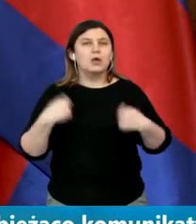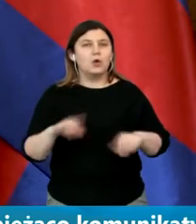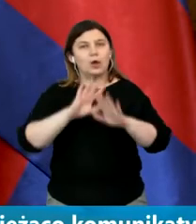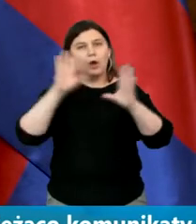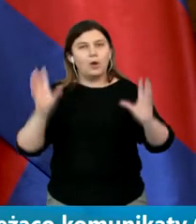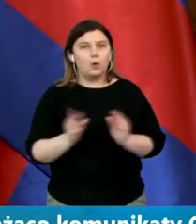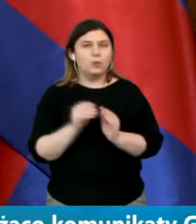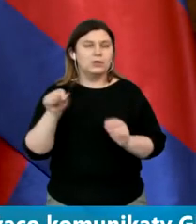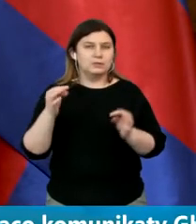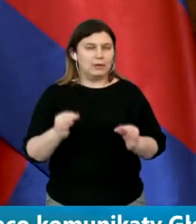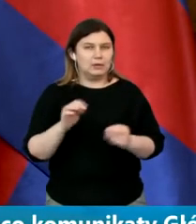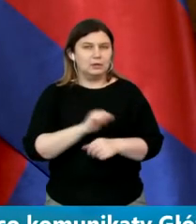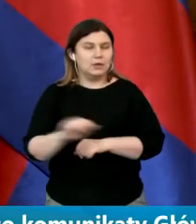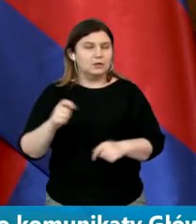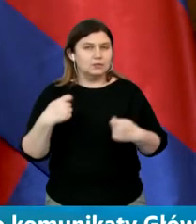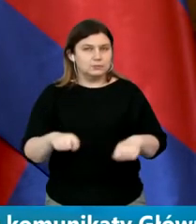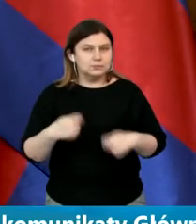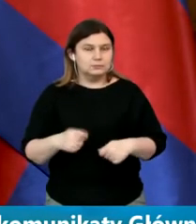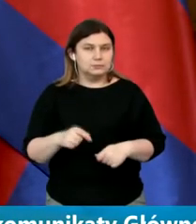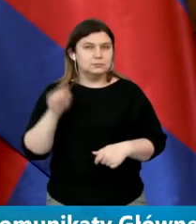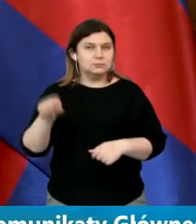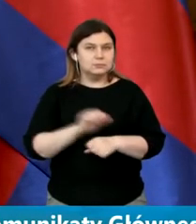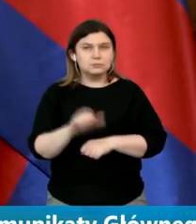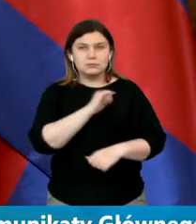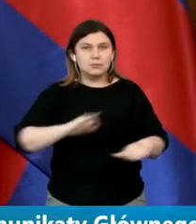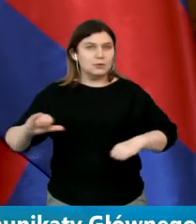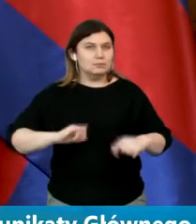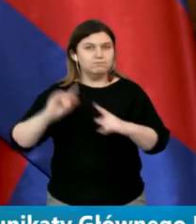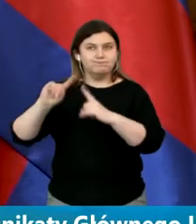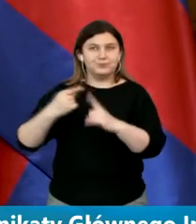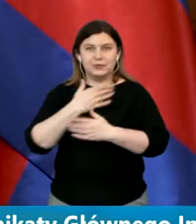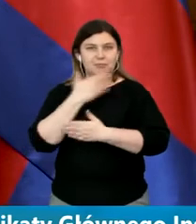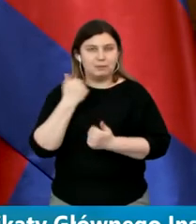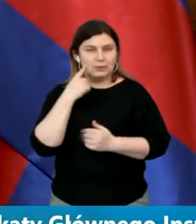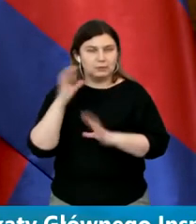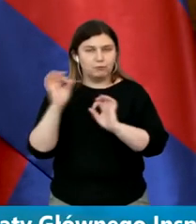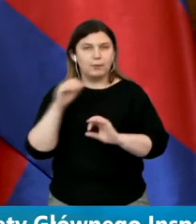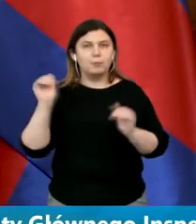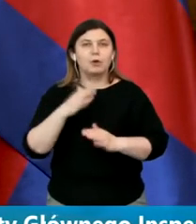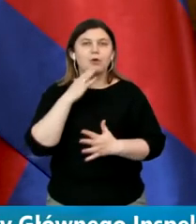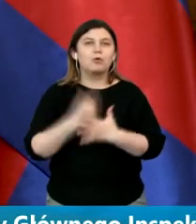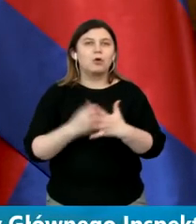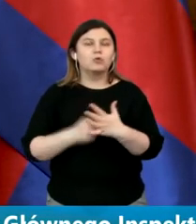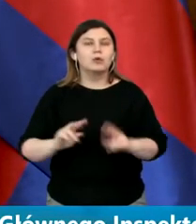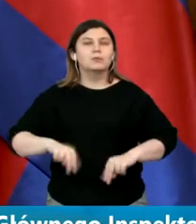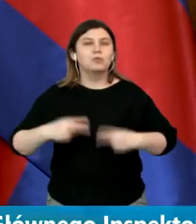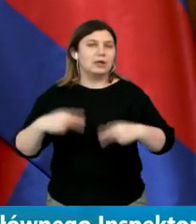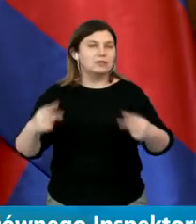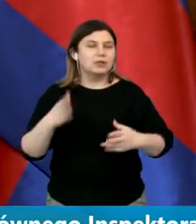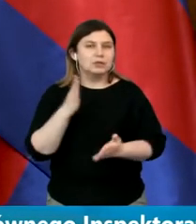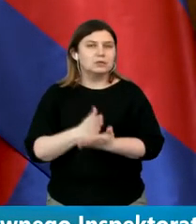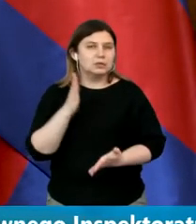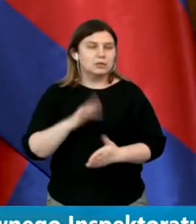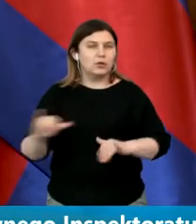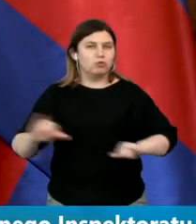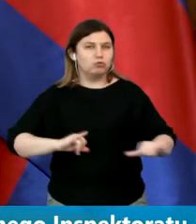jest w Szczecinie. Takie informacje do samorządów nie docierają. Możemy wszyscy korzystać wyłącznie z danych przekazywanych przez